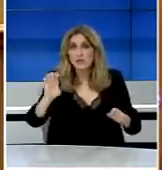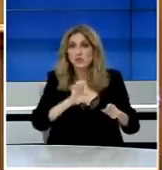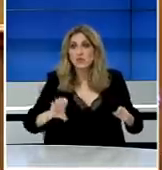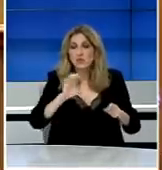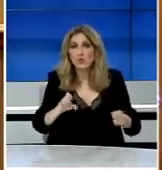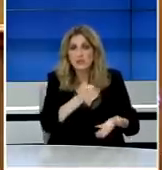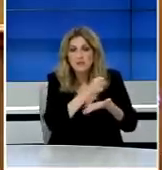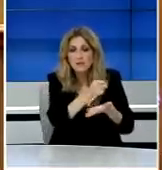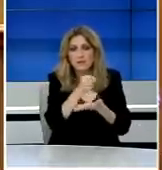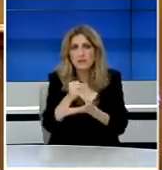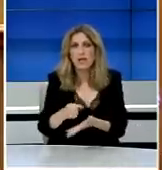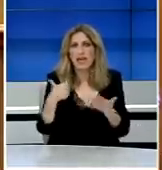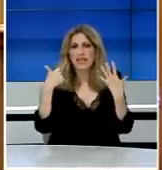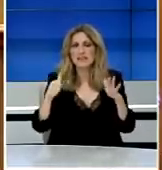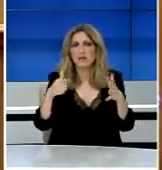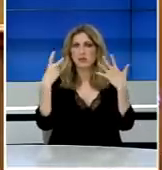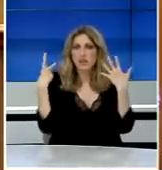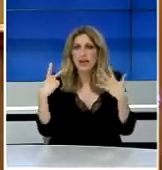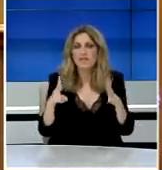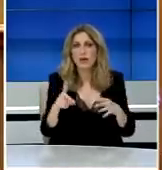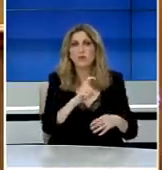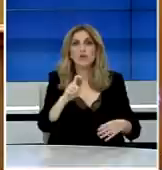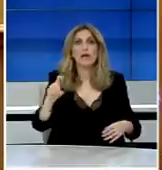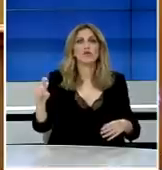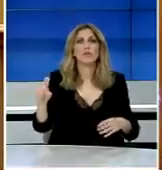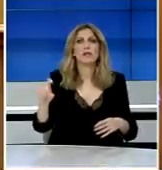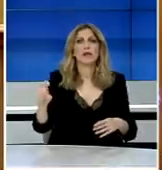λέμε δώστε 600, 700 εκατομμύρια, προτείνουμε.